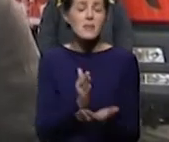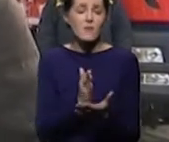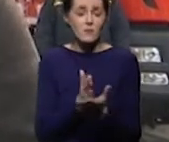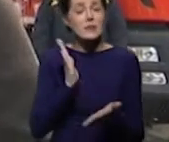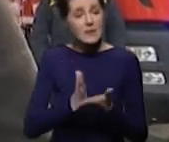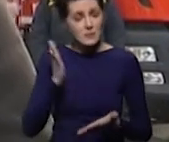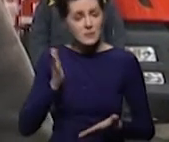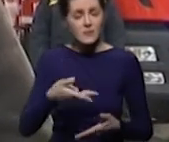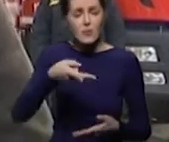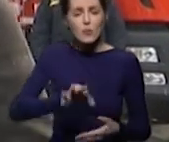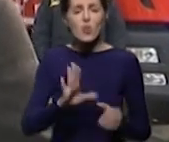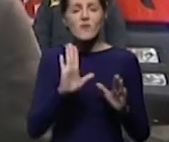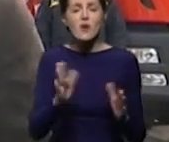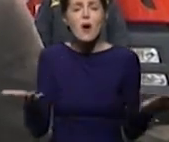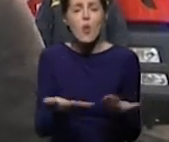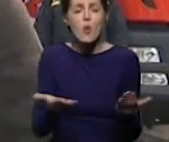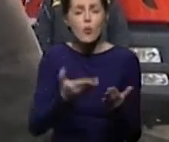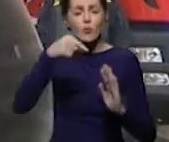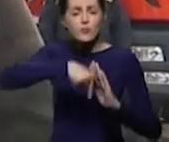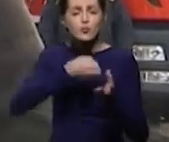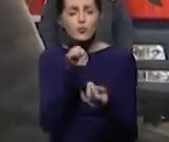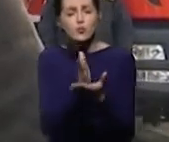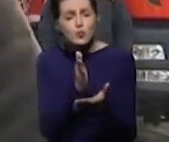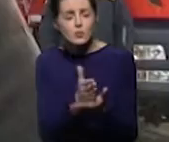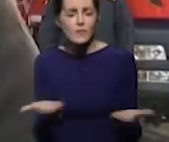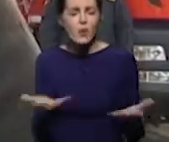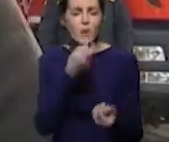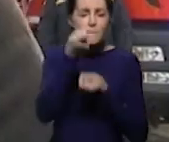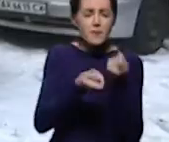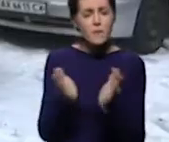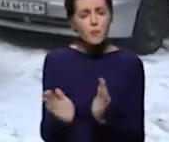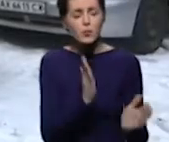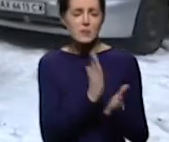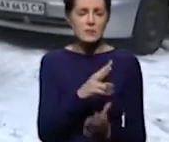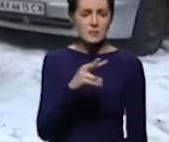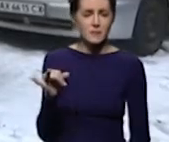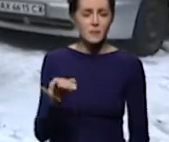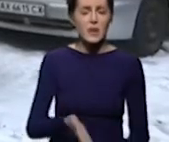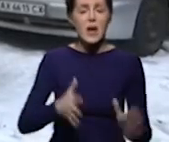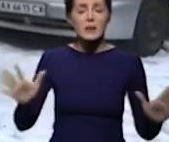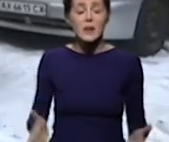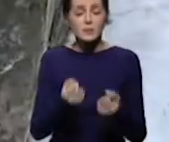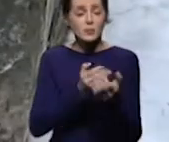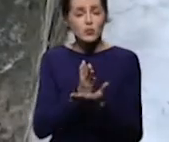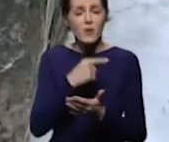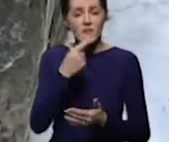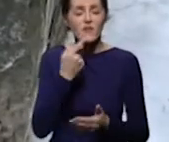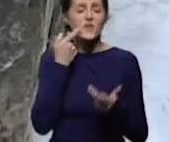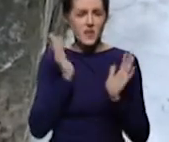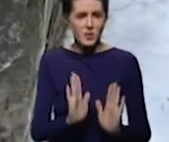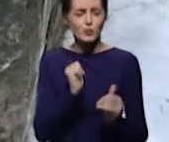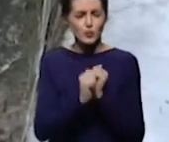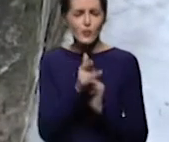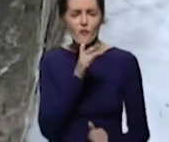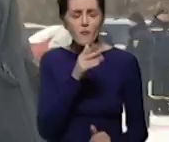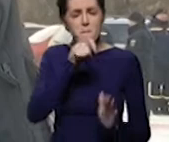але в якому стані і який там елементарний порядок. Рятувальники запевняють, час від часу перевіряють